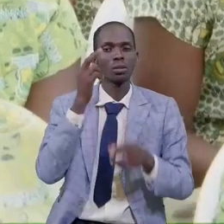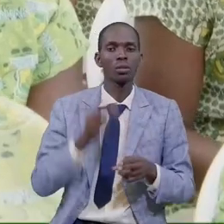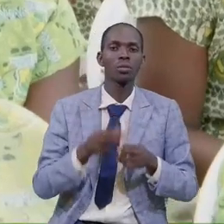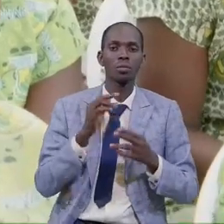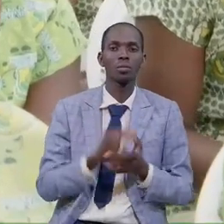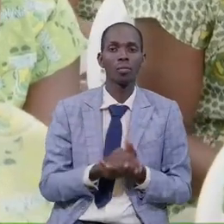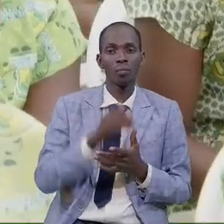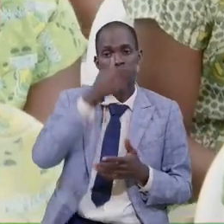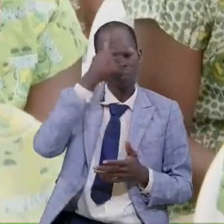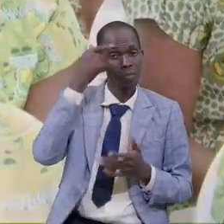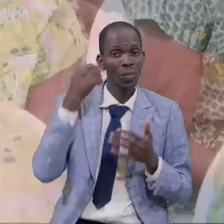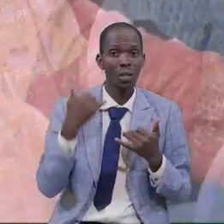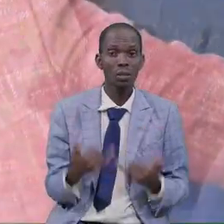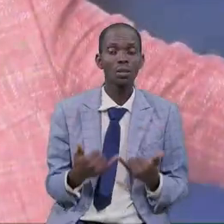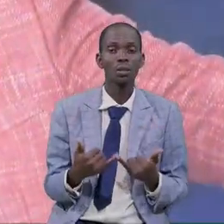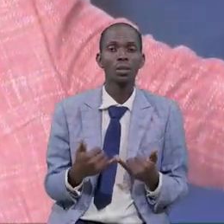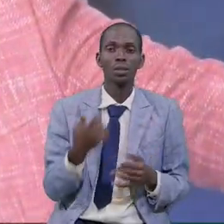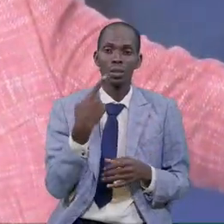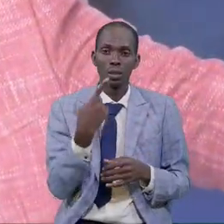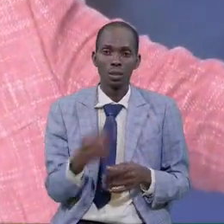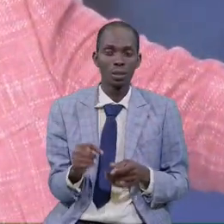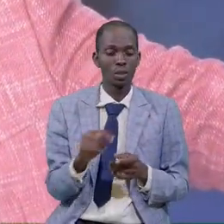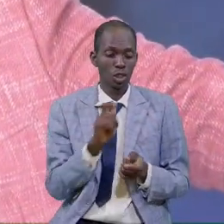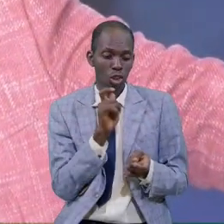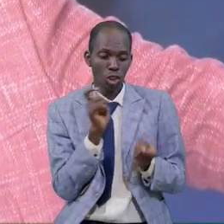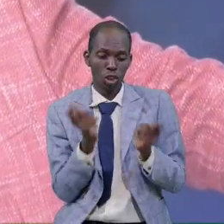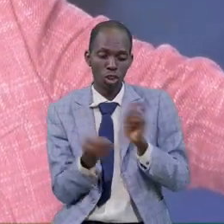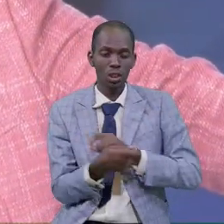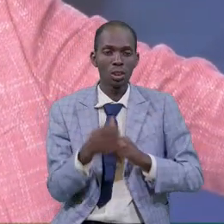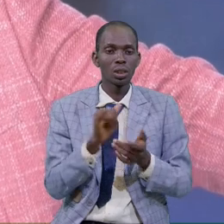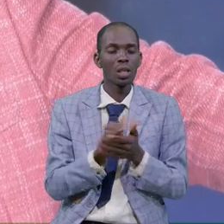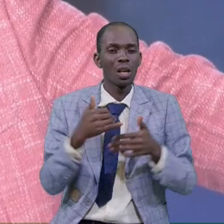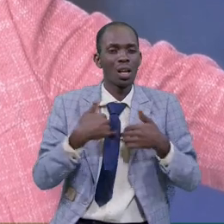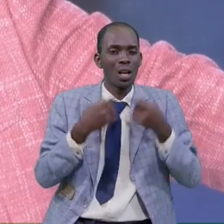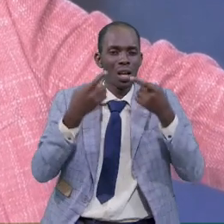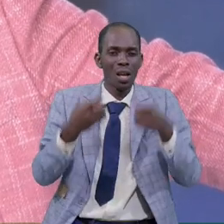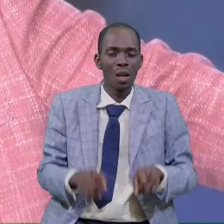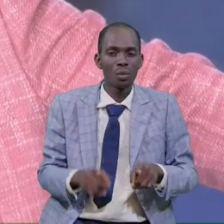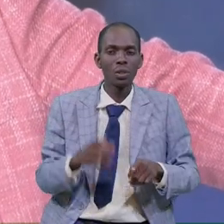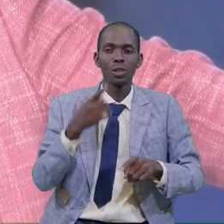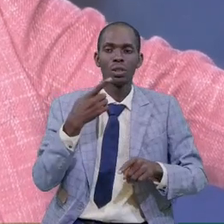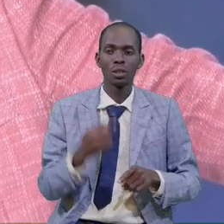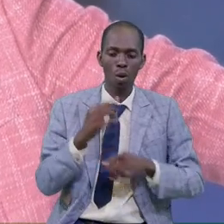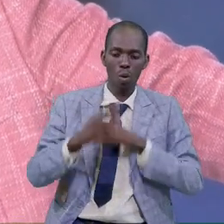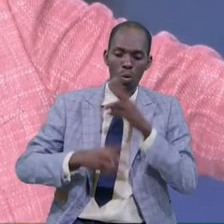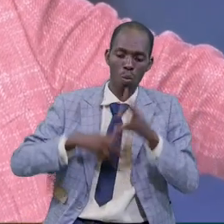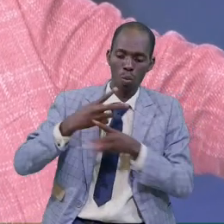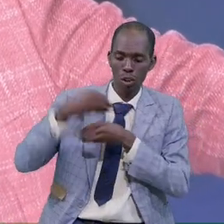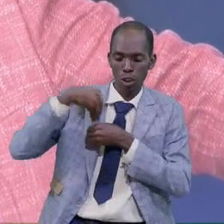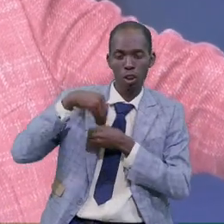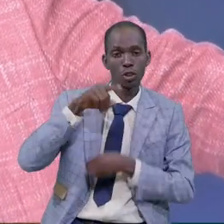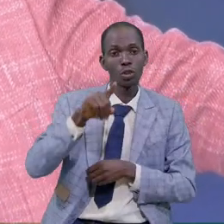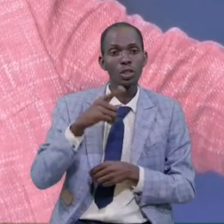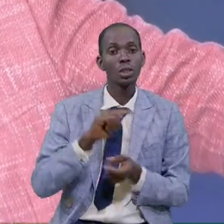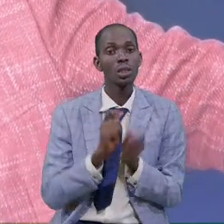Parce que maintenant, le changement qui a eu lieu, le monde en toi, le monde qui a eu